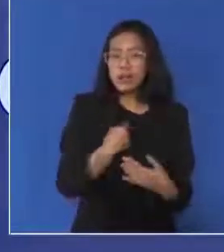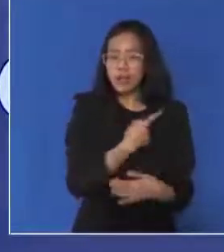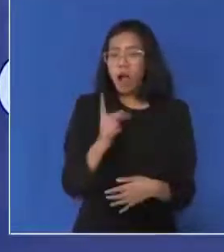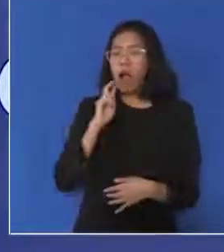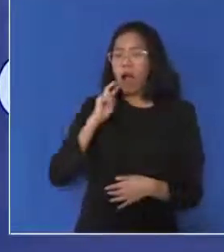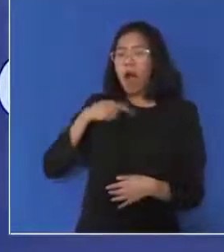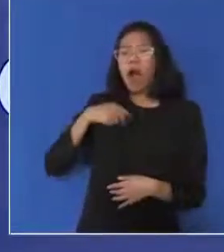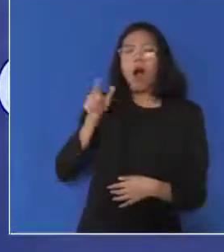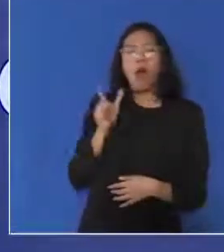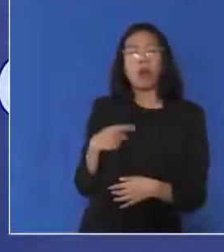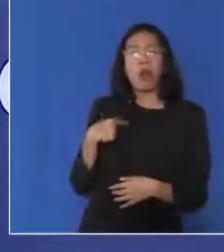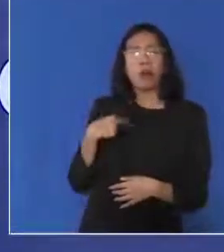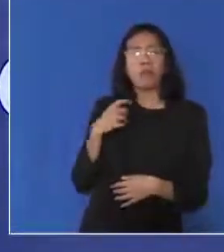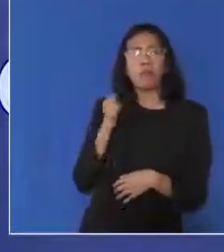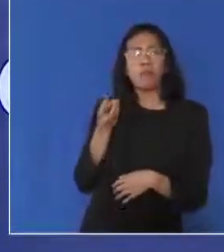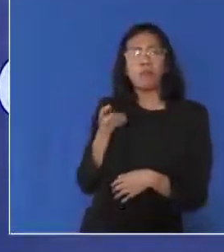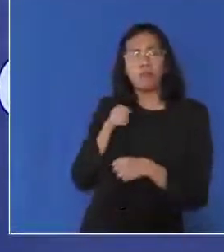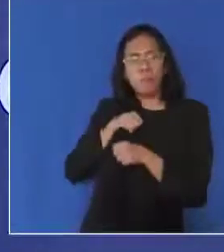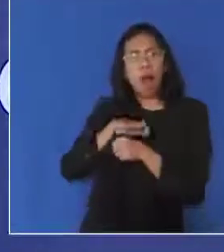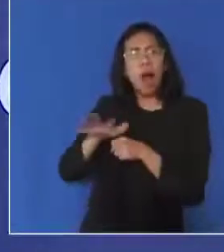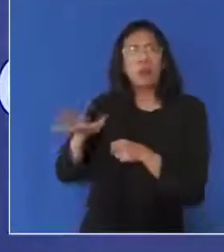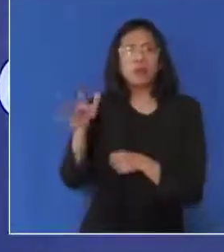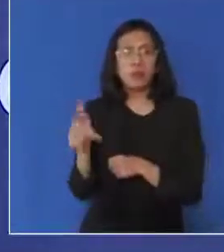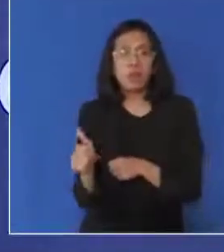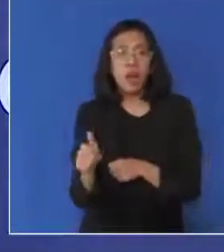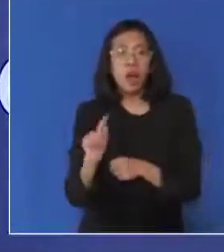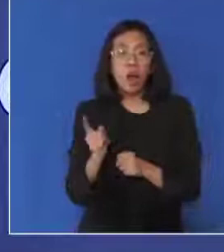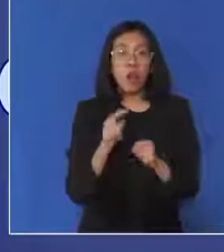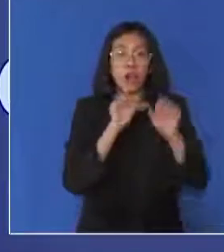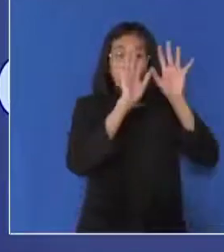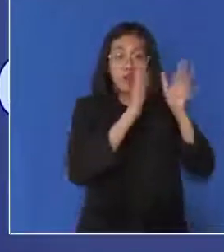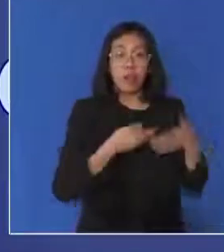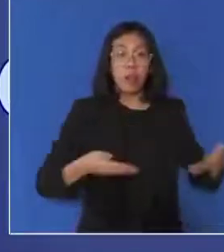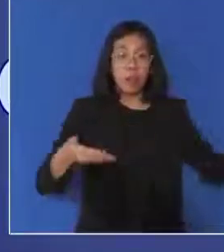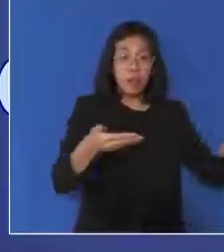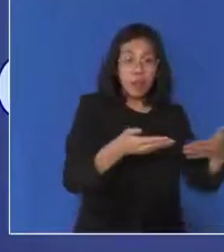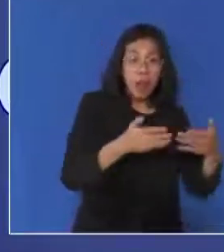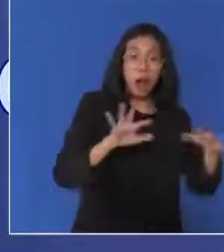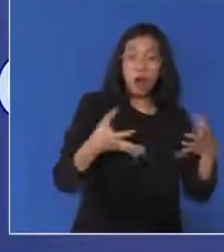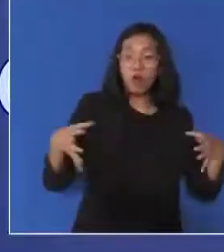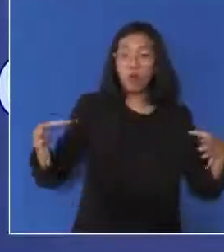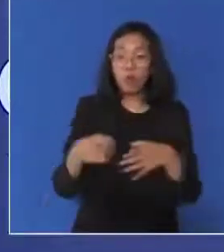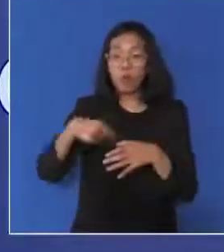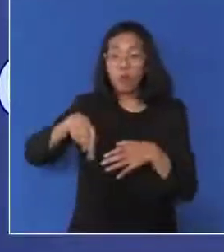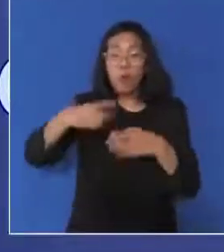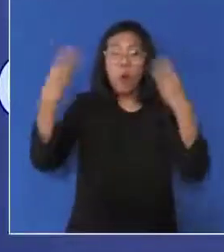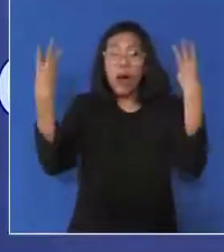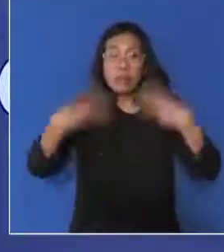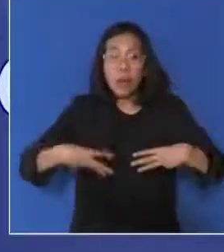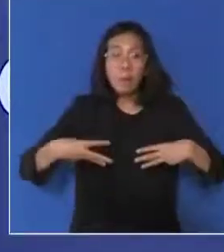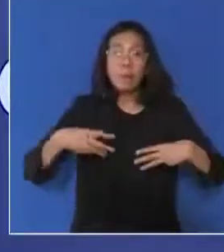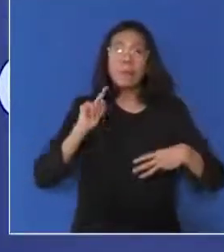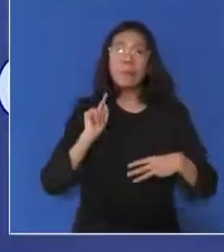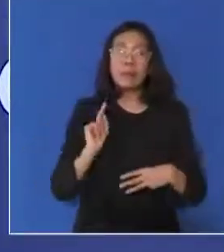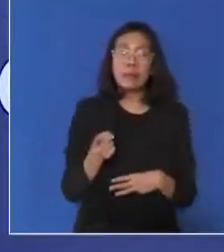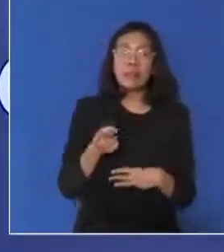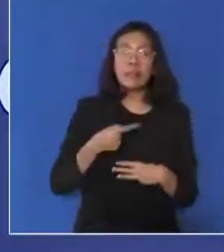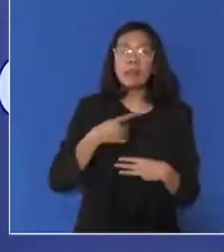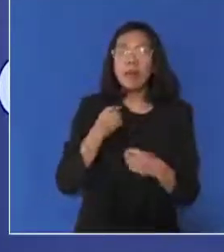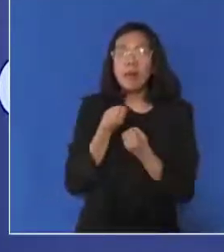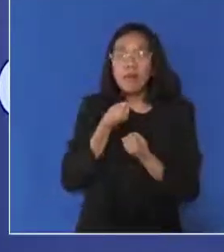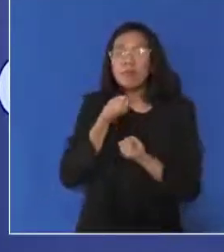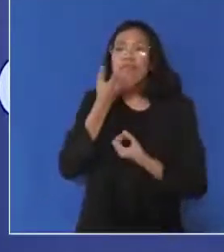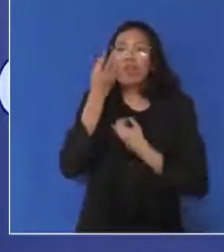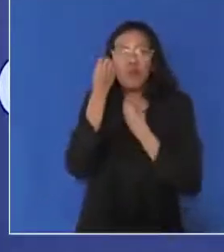influencers ketika kita main sosial media ketika kita berada dalam sebuah grup WhatsApp kita termasuk orang yang bisa memberikan influence atau